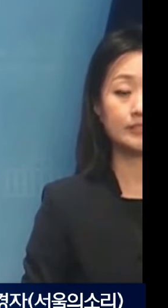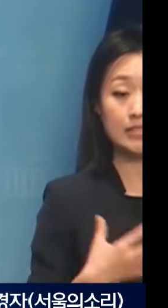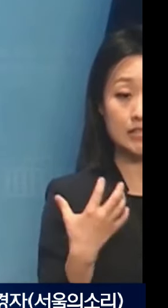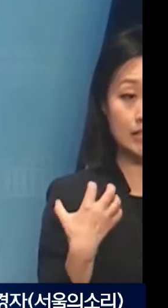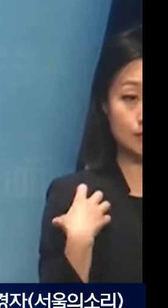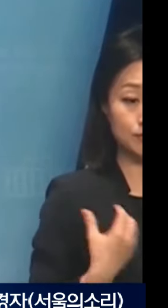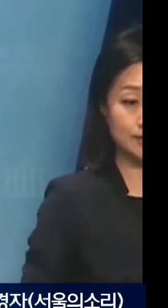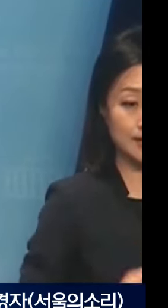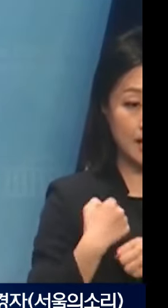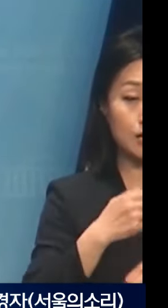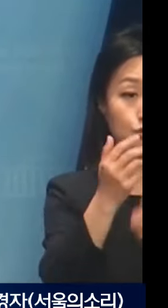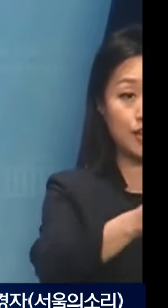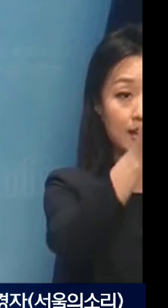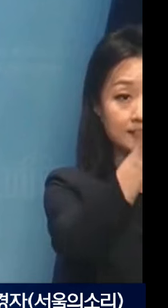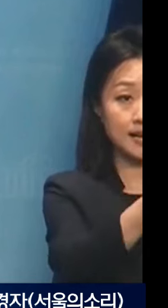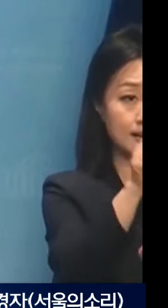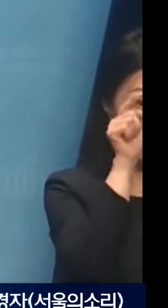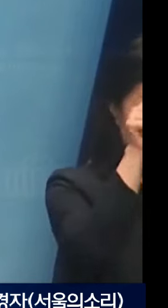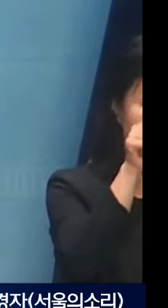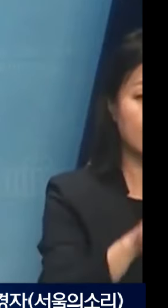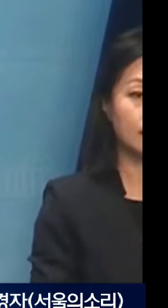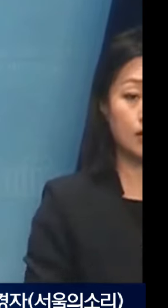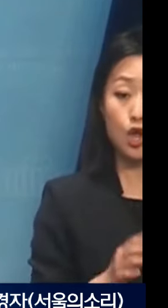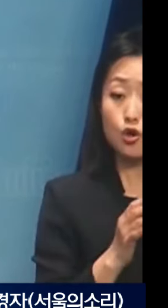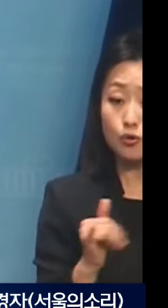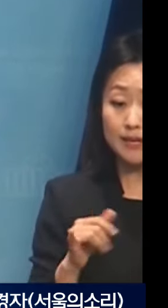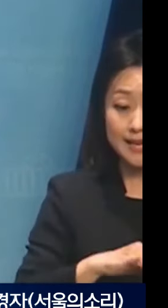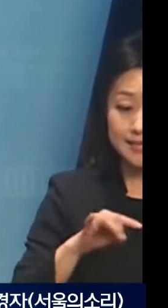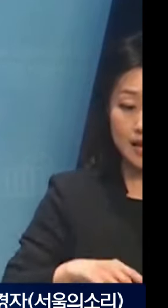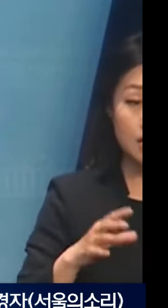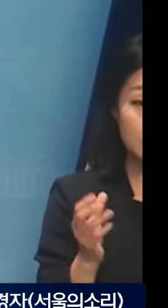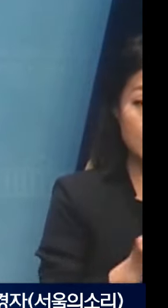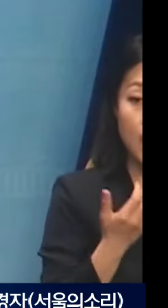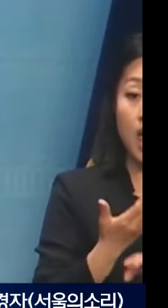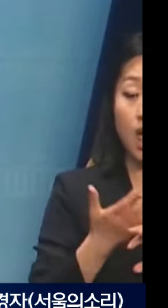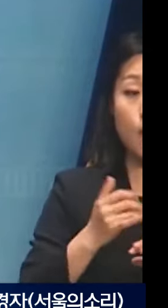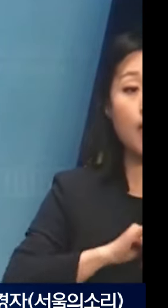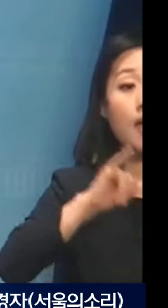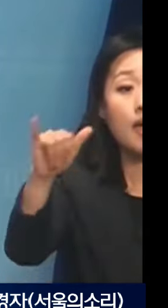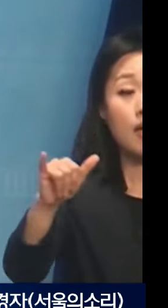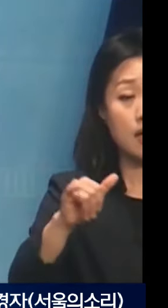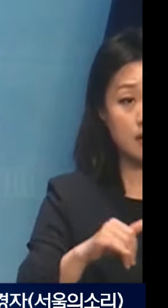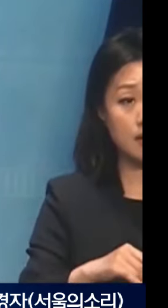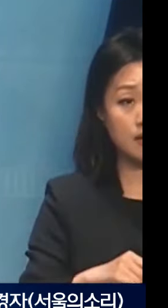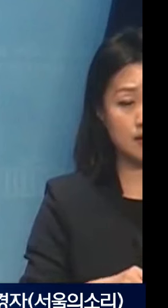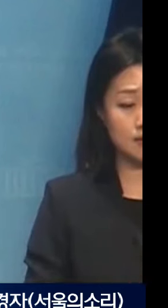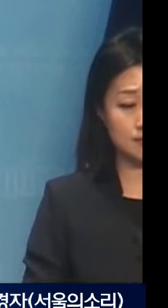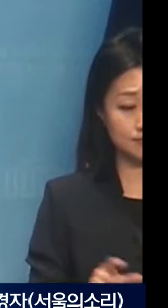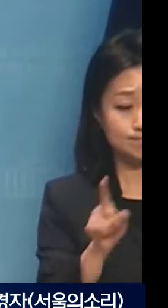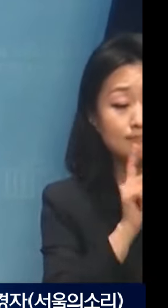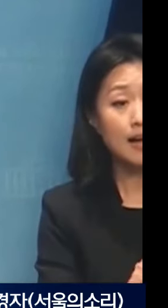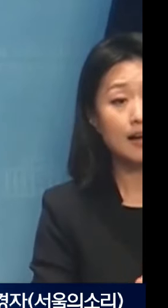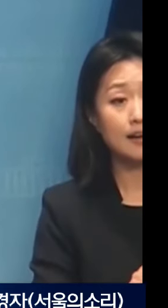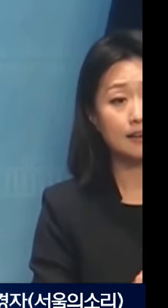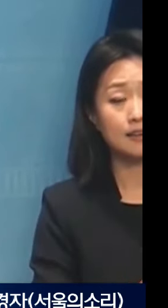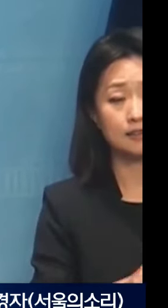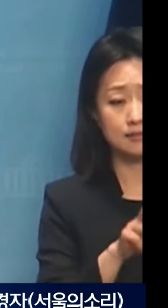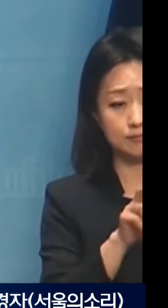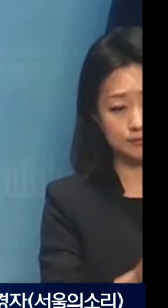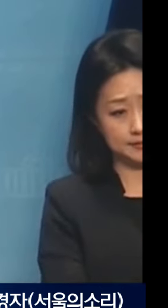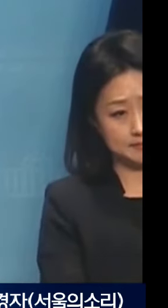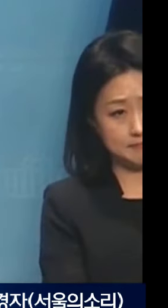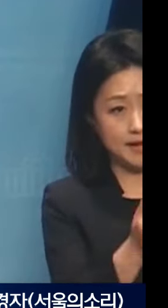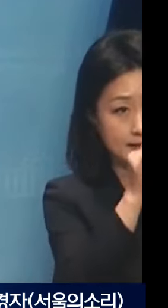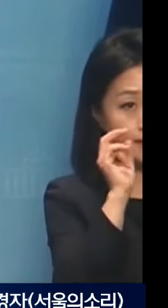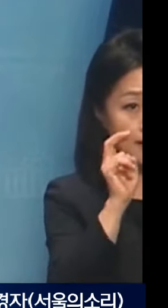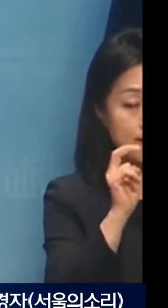다하지 않는 국회의장이 국민의 혈세로 해외 순방을 갈 수 있는 나라가 어디에 있겠습니까?